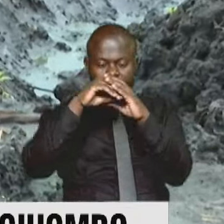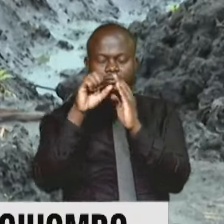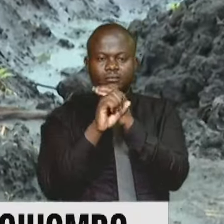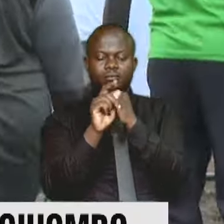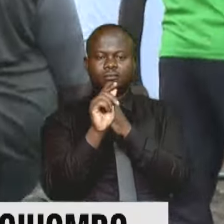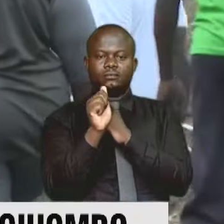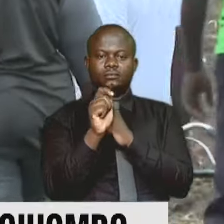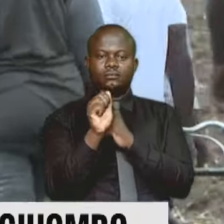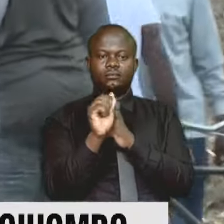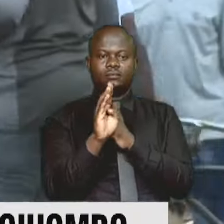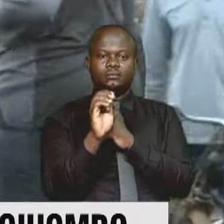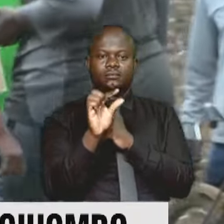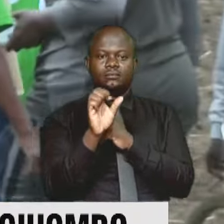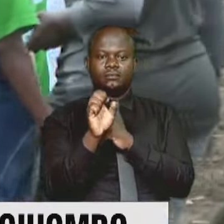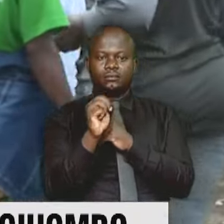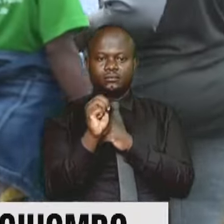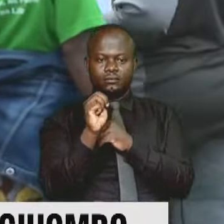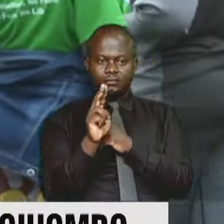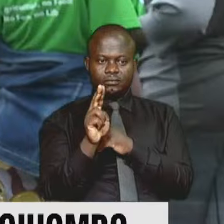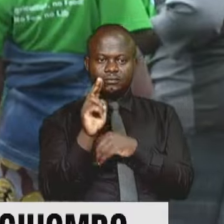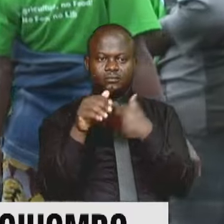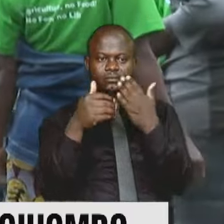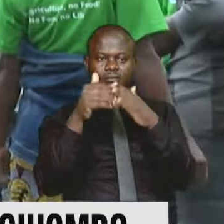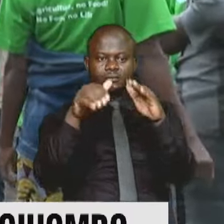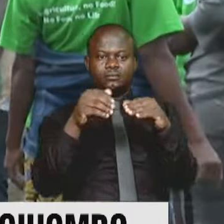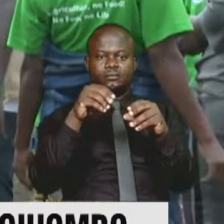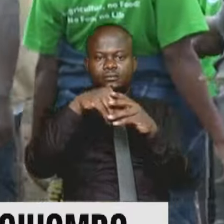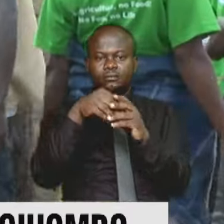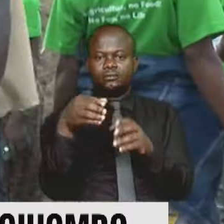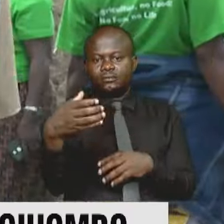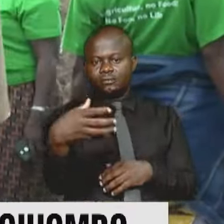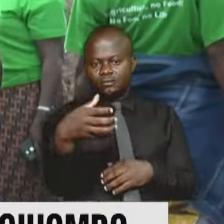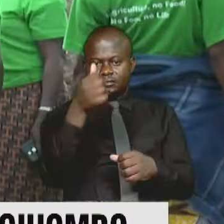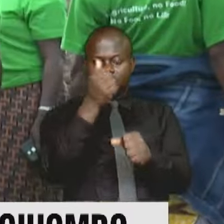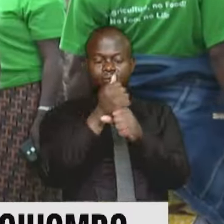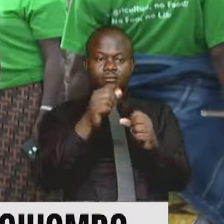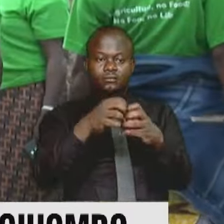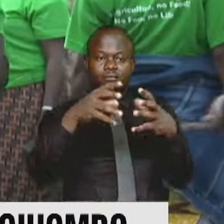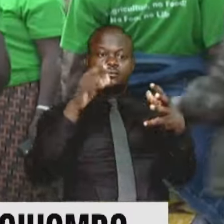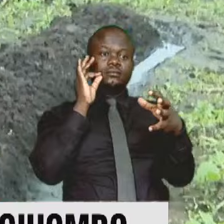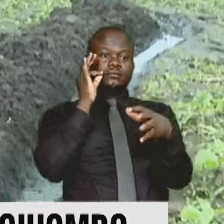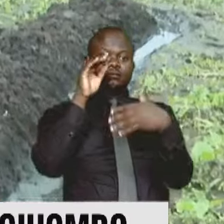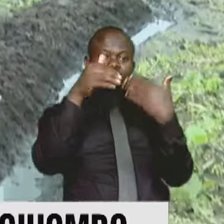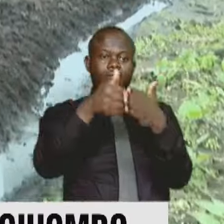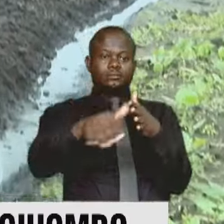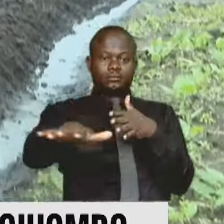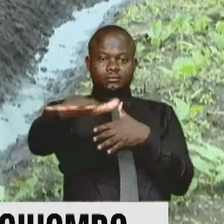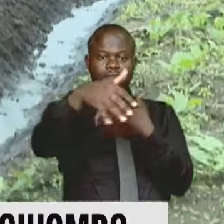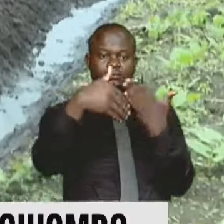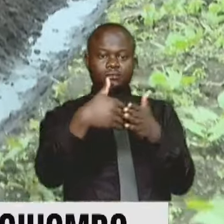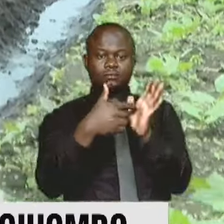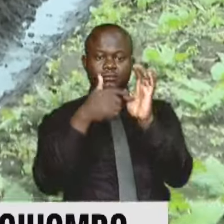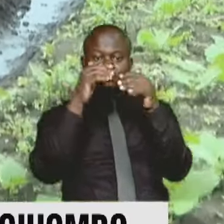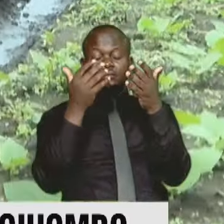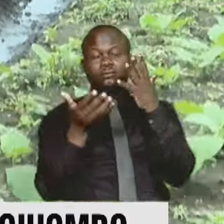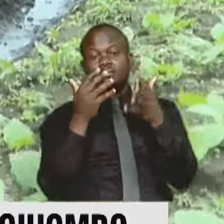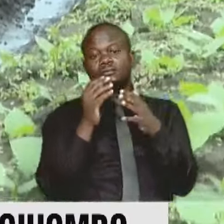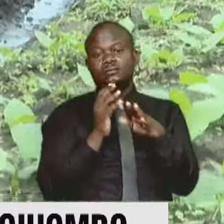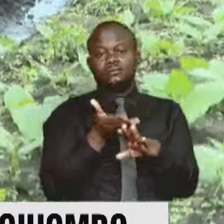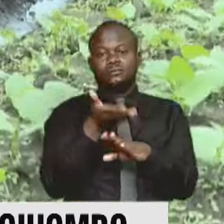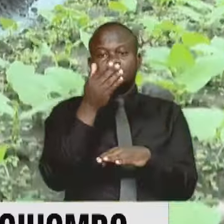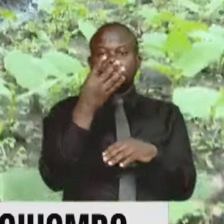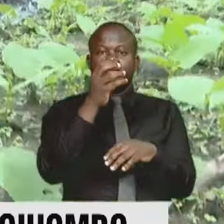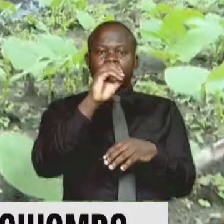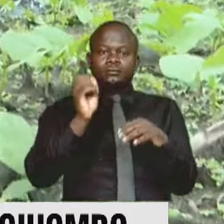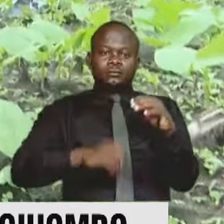Katabagemo na Karangazi. Abahinzi barimo nabo barizwa muri koperative ikorera ubutubuzi bw'imbuto muri iki gishanga bagaragaza ko nibura hejuru ya